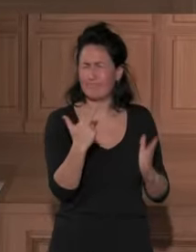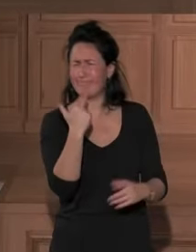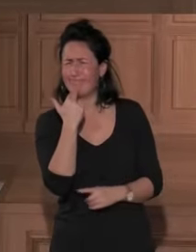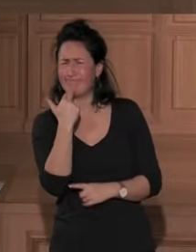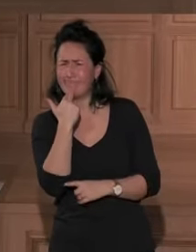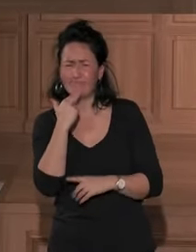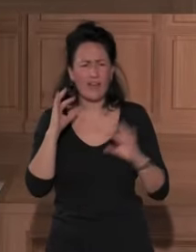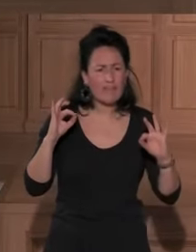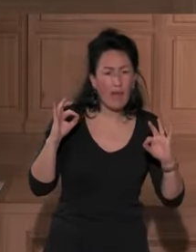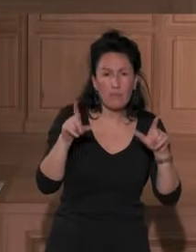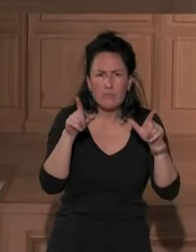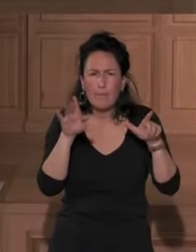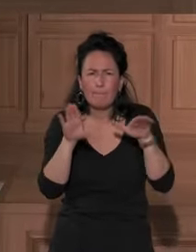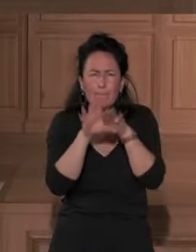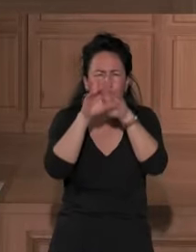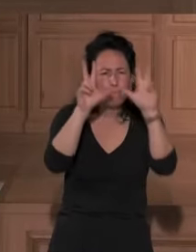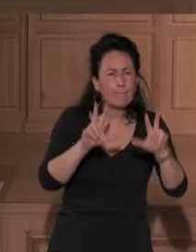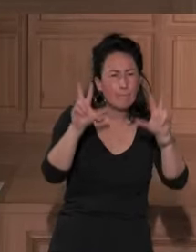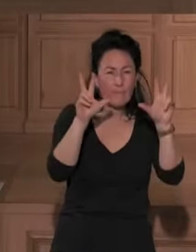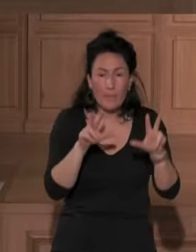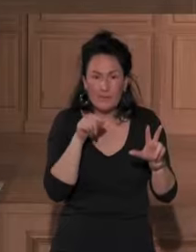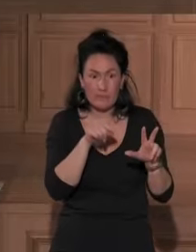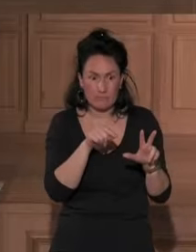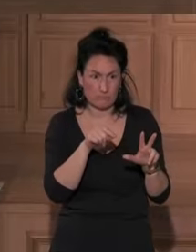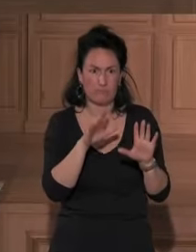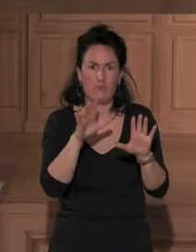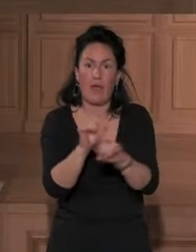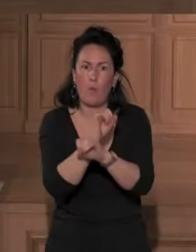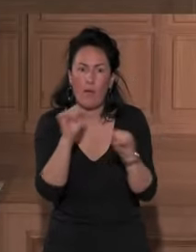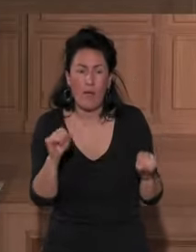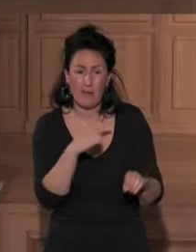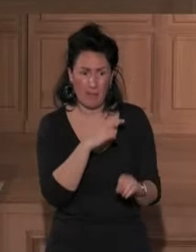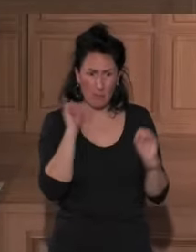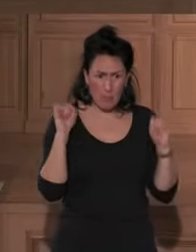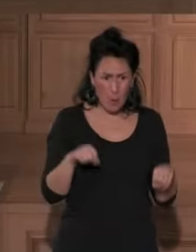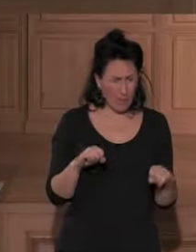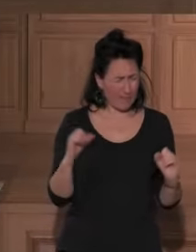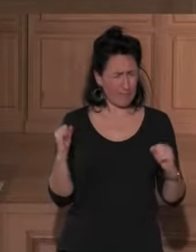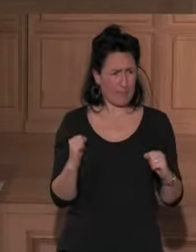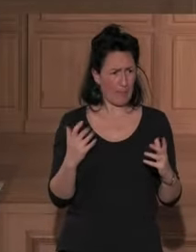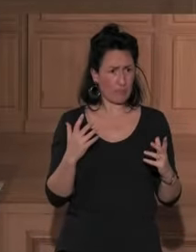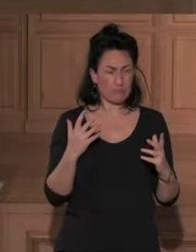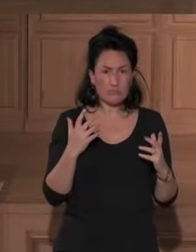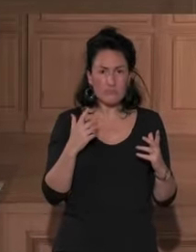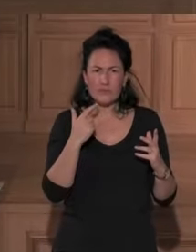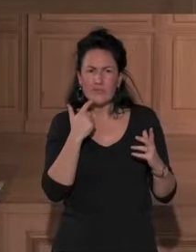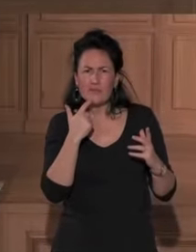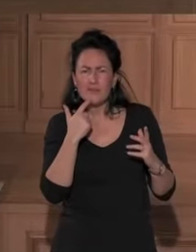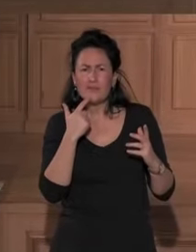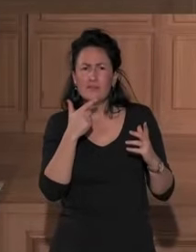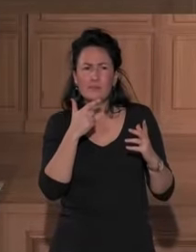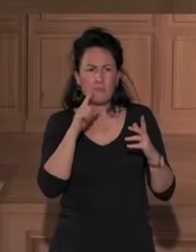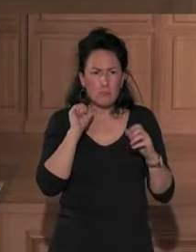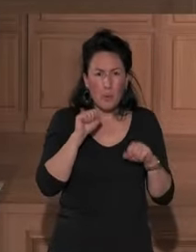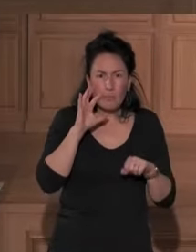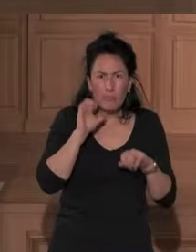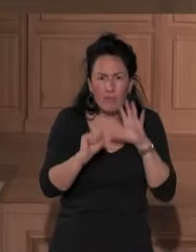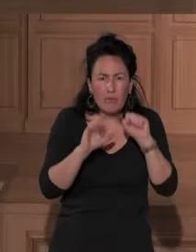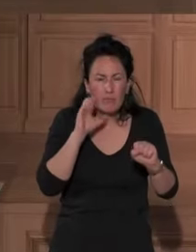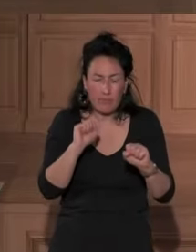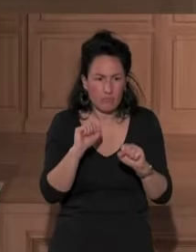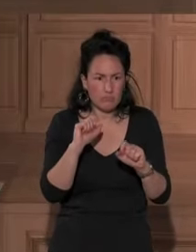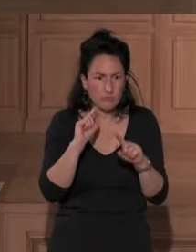mais il arrive à repérer aussi il arrive à dessiner exactement et à contourner un organe, mais il arrive à repérer des choses très importantes.